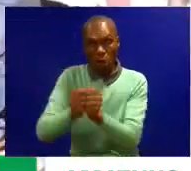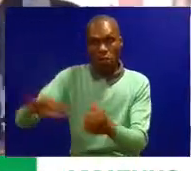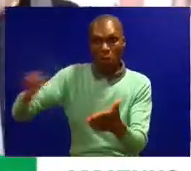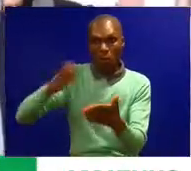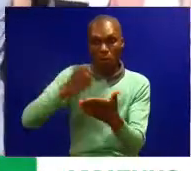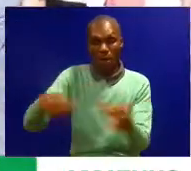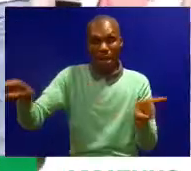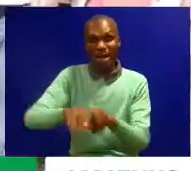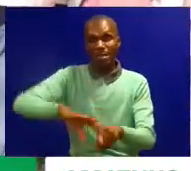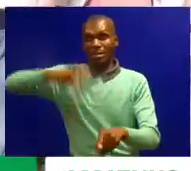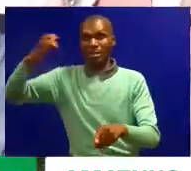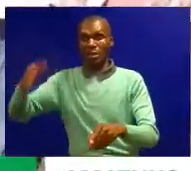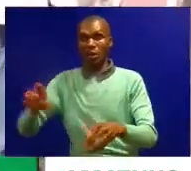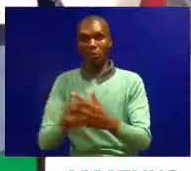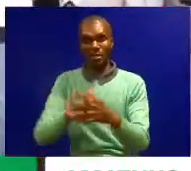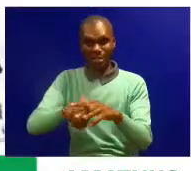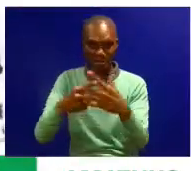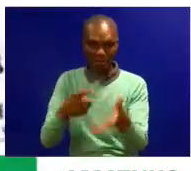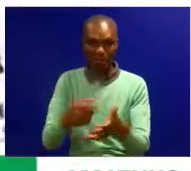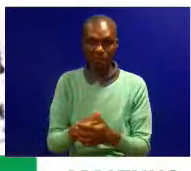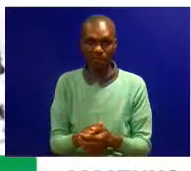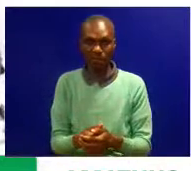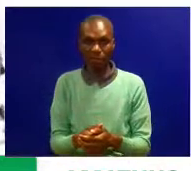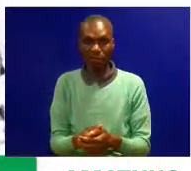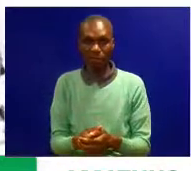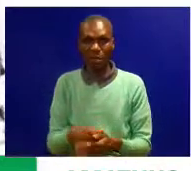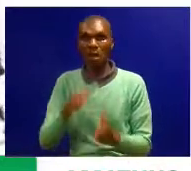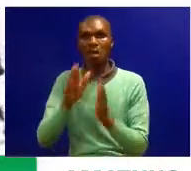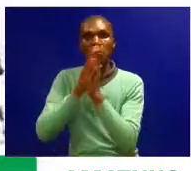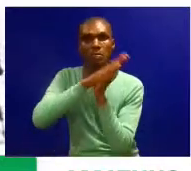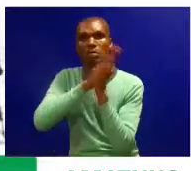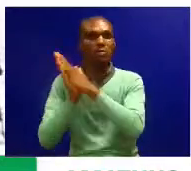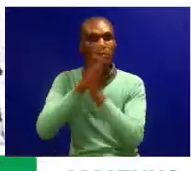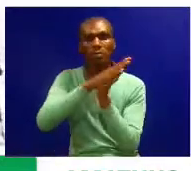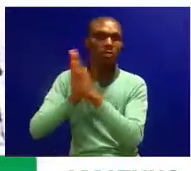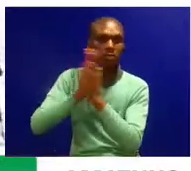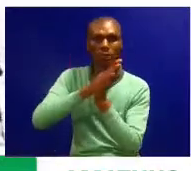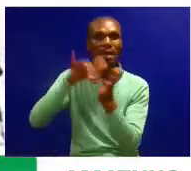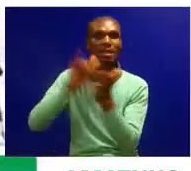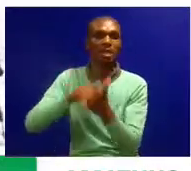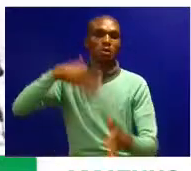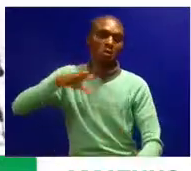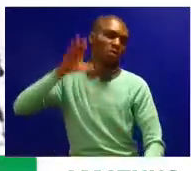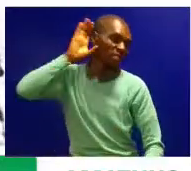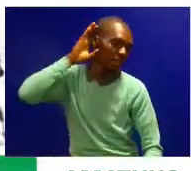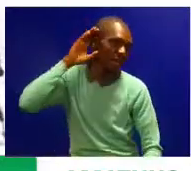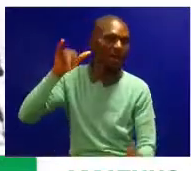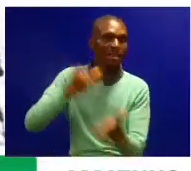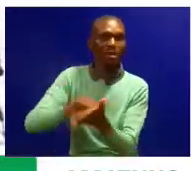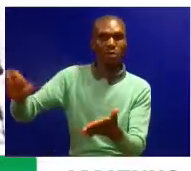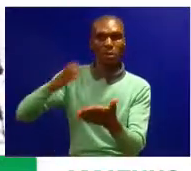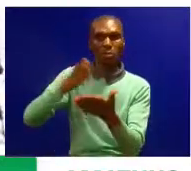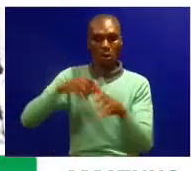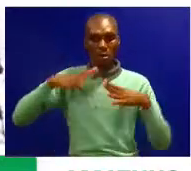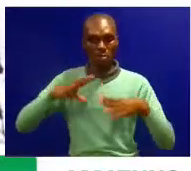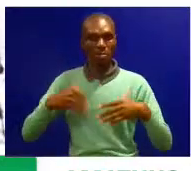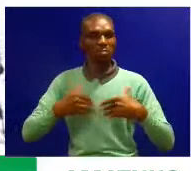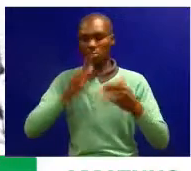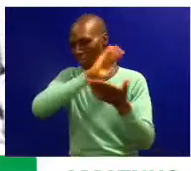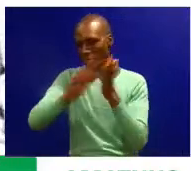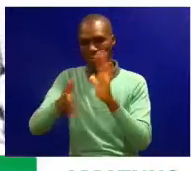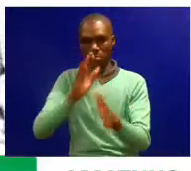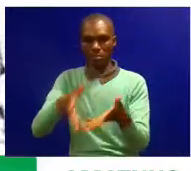e municipality yo era igorwe. Ande propaganda lituko nga noli geta abantu twene kirikene yo singore tiki nke